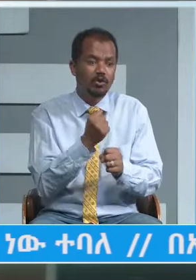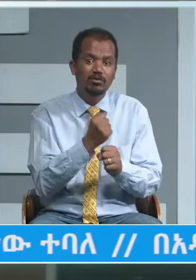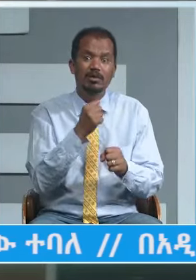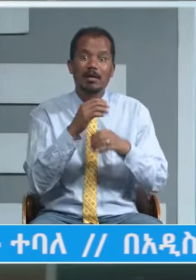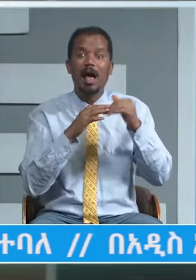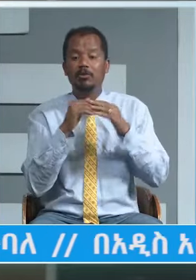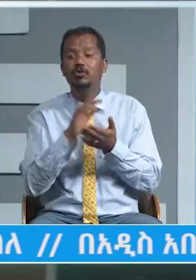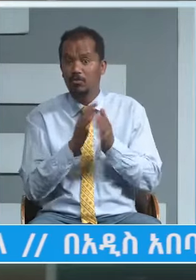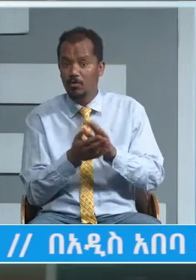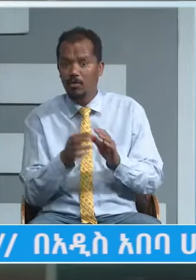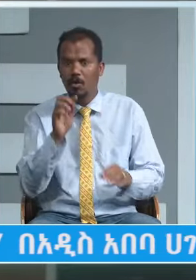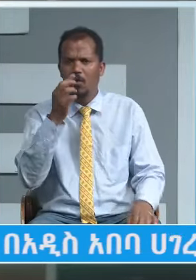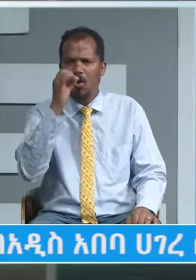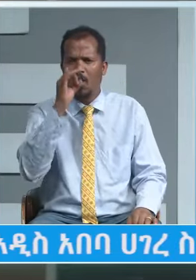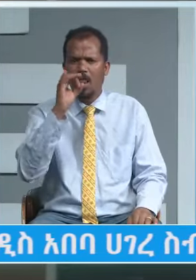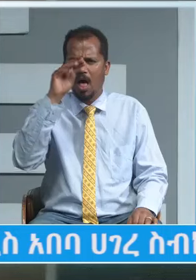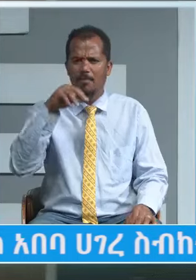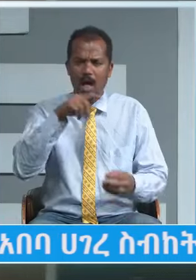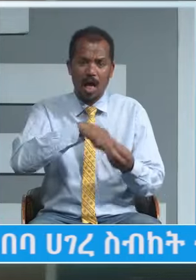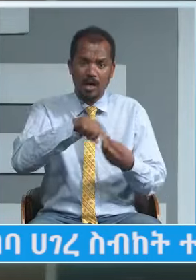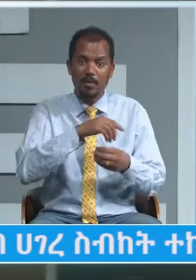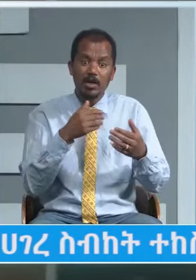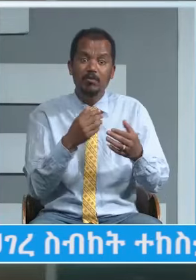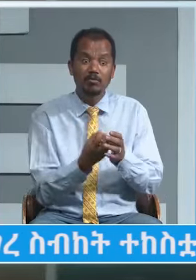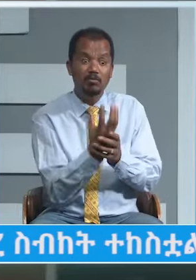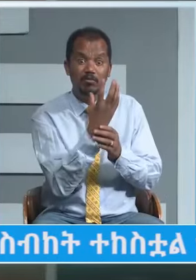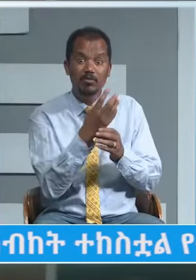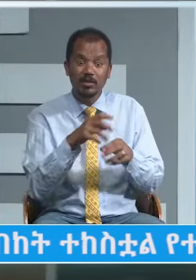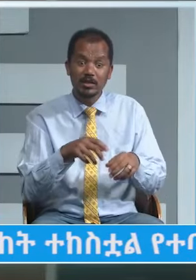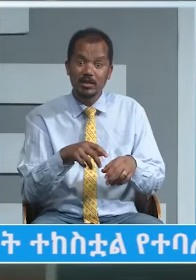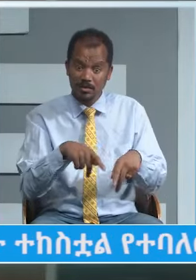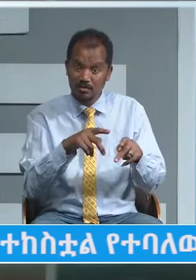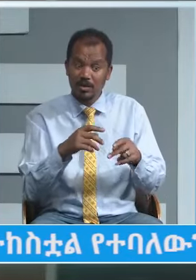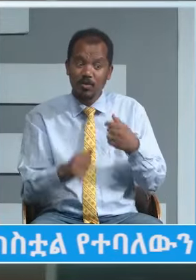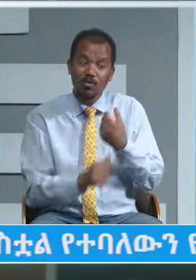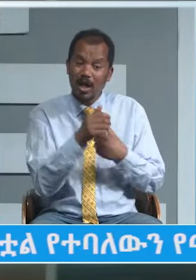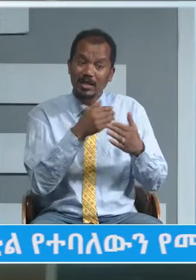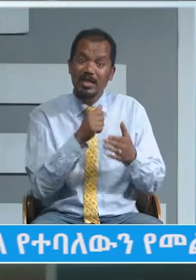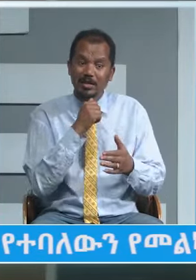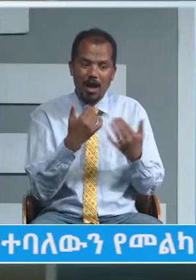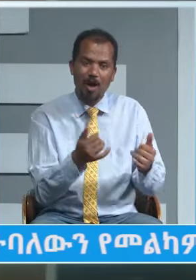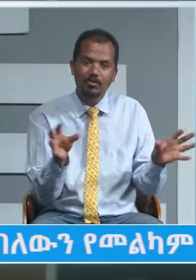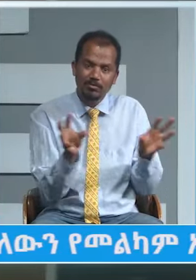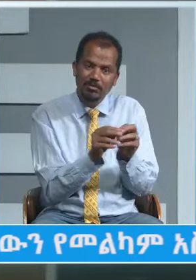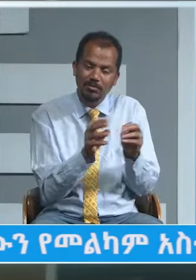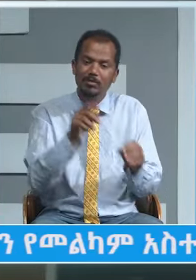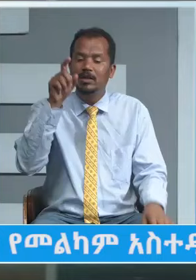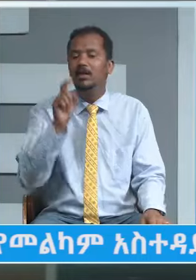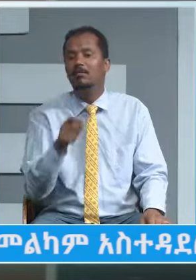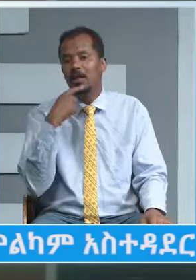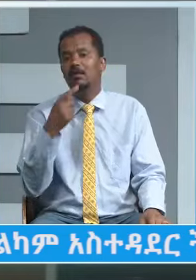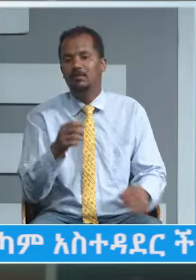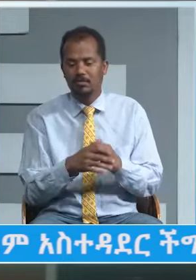ስራዎችን ለመስራት አመቺ ቢሆንም በቆላማ አካባቢዎች የደረሱ ሰብሎች ላይ ጉዳት እንዳይደርስ ማህበረሰቡ ሰብሉን